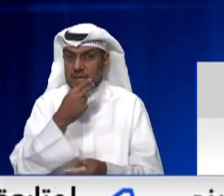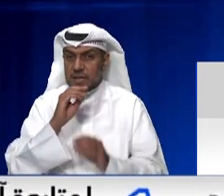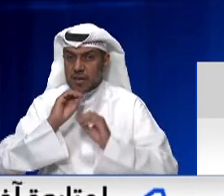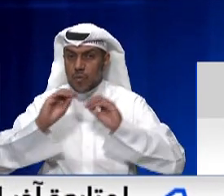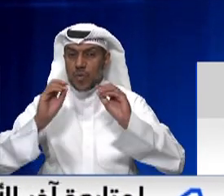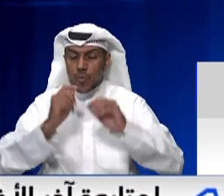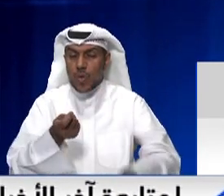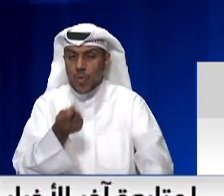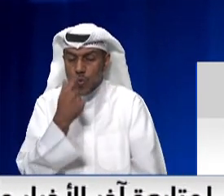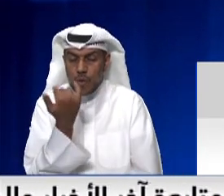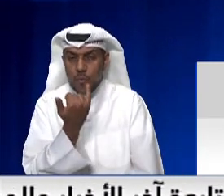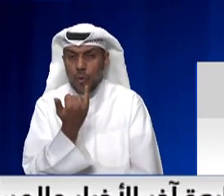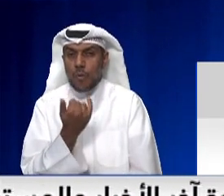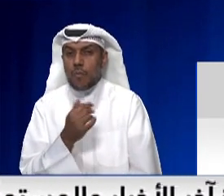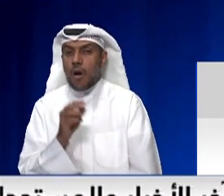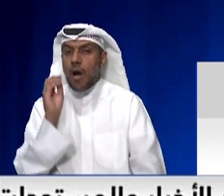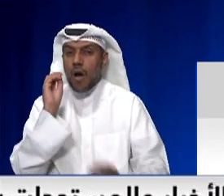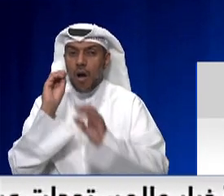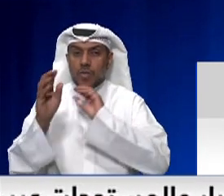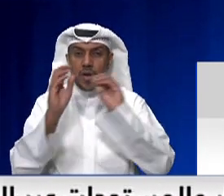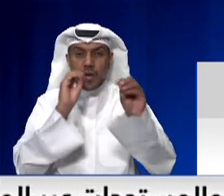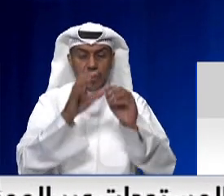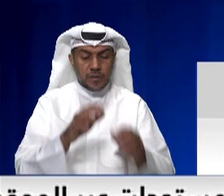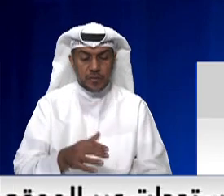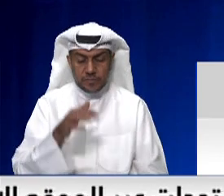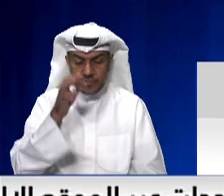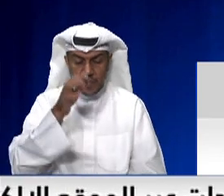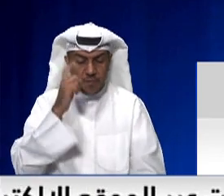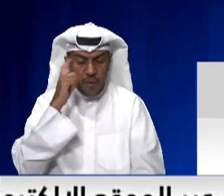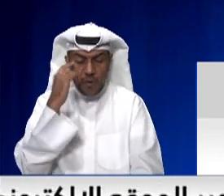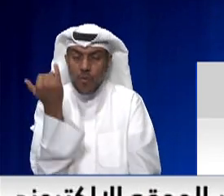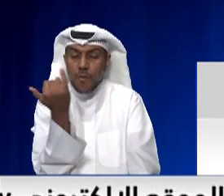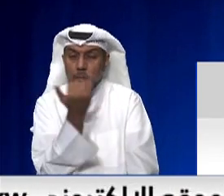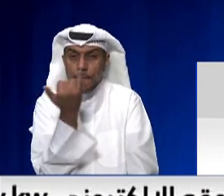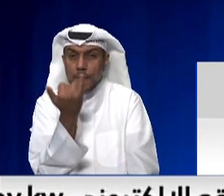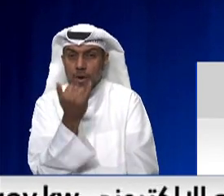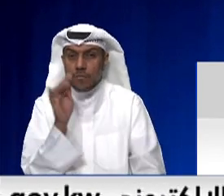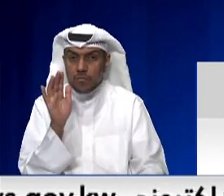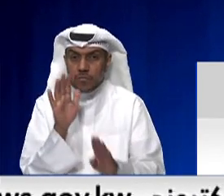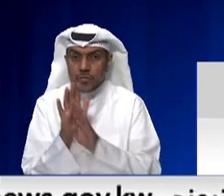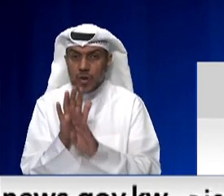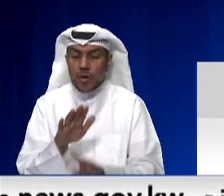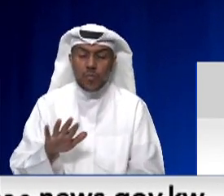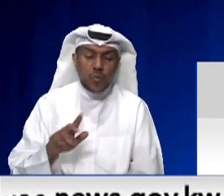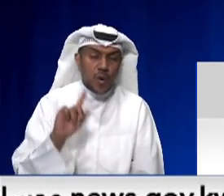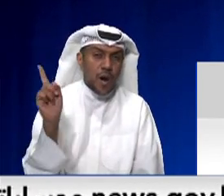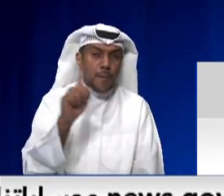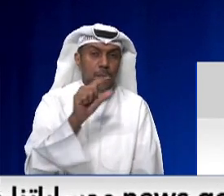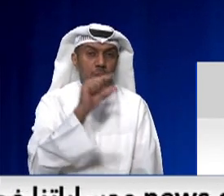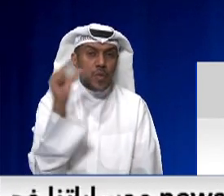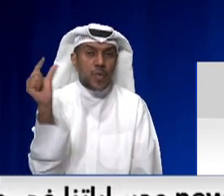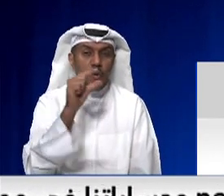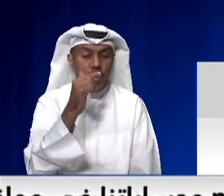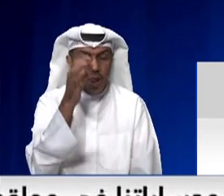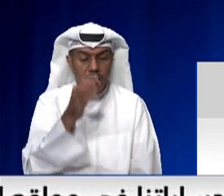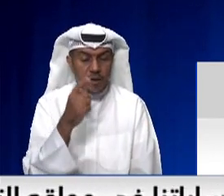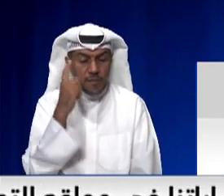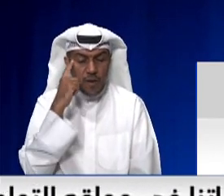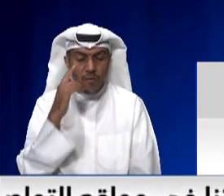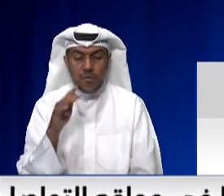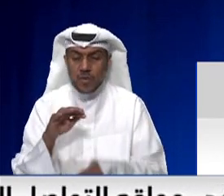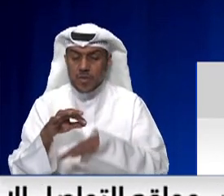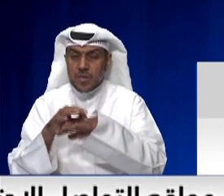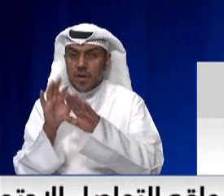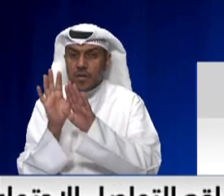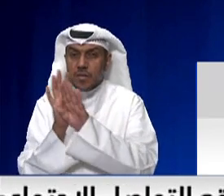المساعدات لمحتاجيها، معربا عن الحاجة الملحة لدعم المجتمع الدولي لتسهيل عبور المساعدات الإنسانية